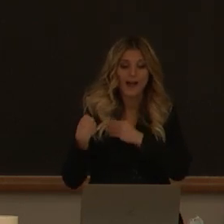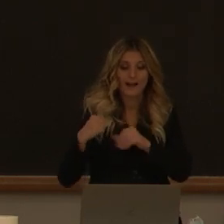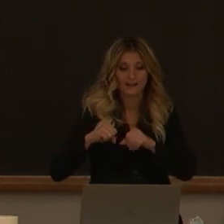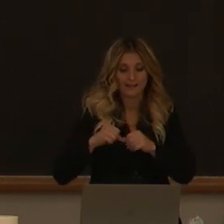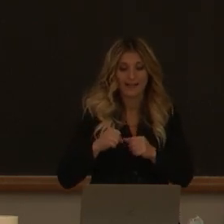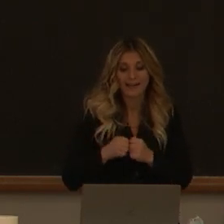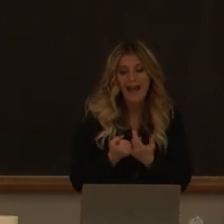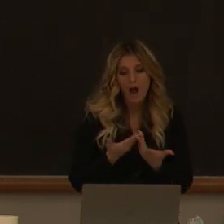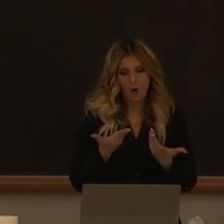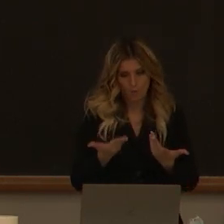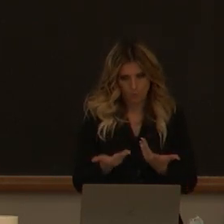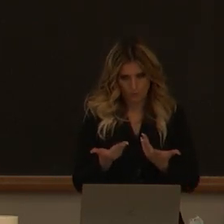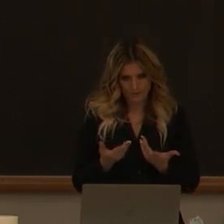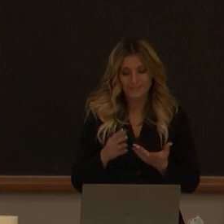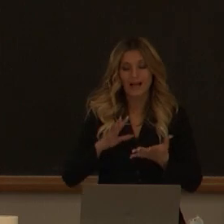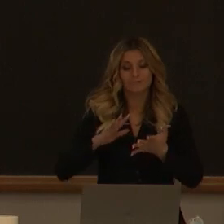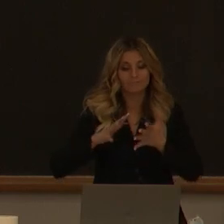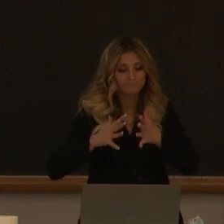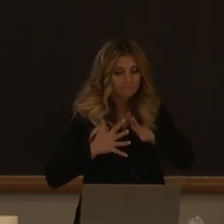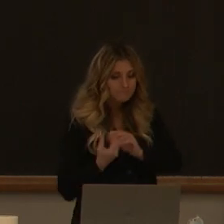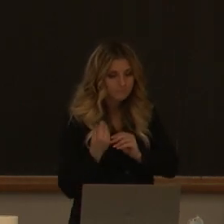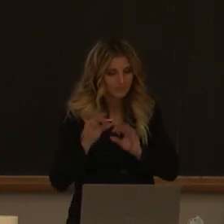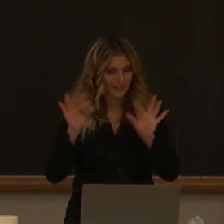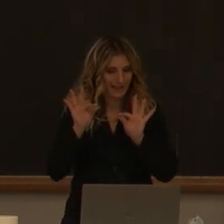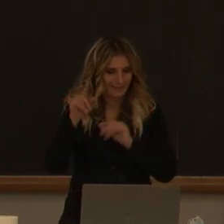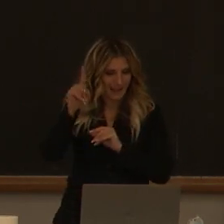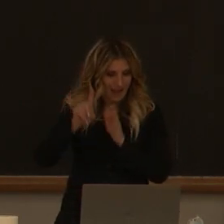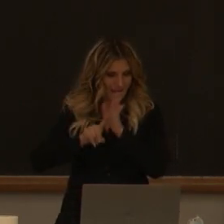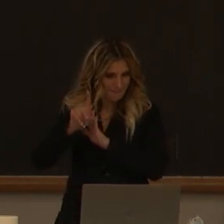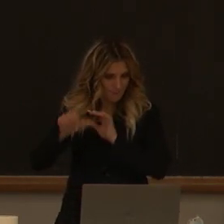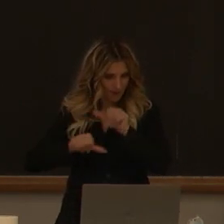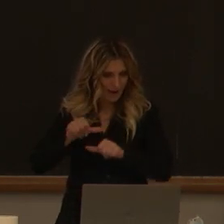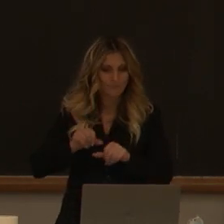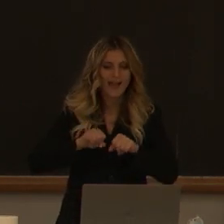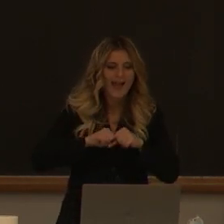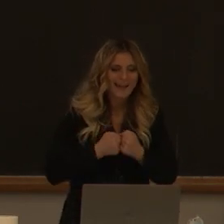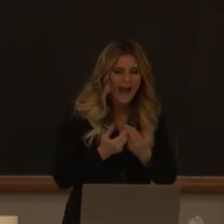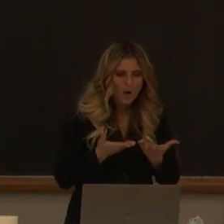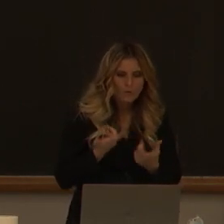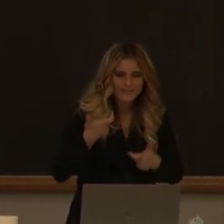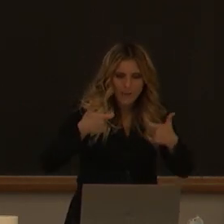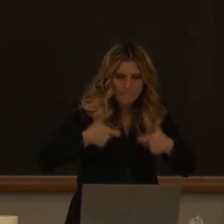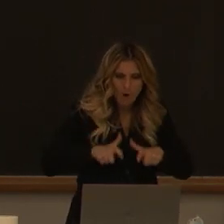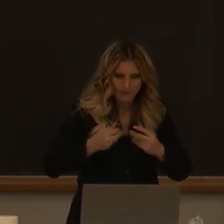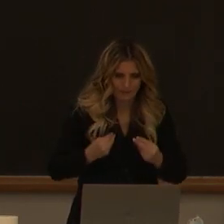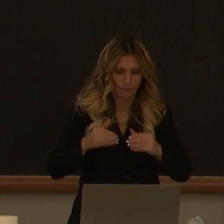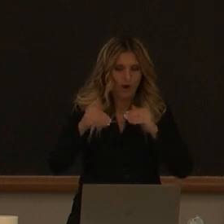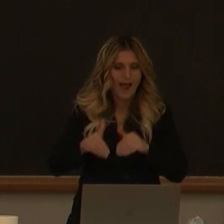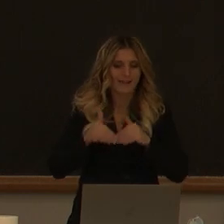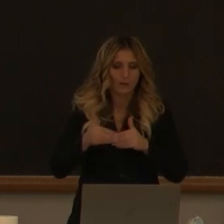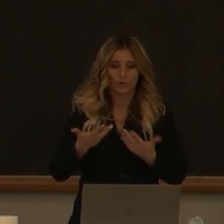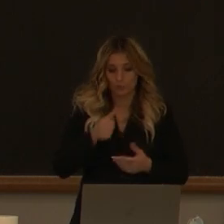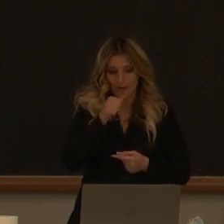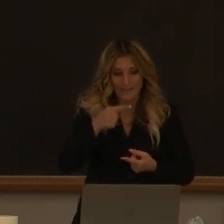vittima degli cambiamenti climatici e dei problemi ambientali. Causa perché l'agricoltura è consumatrice